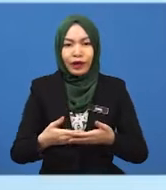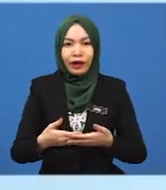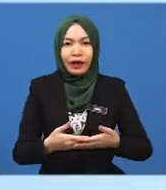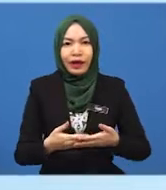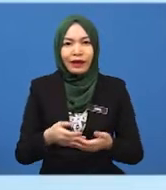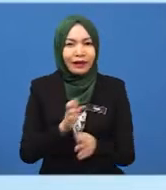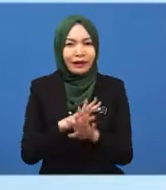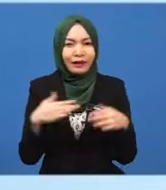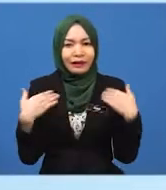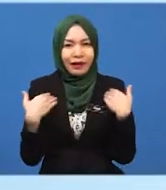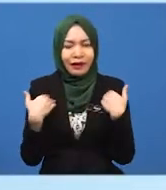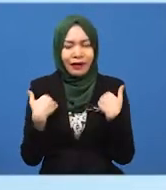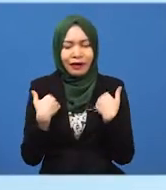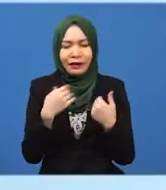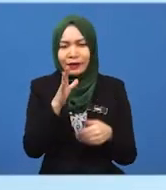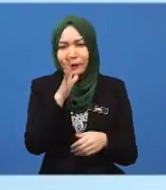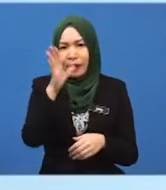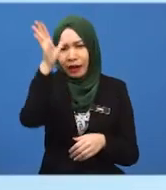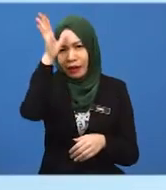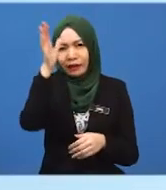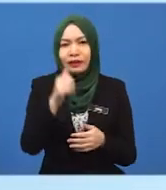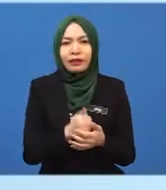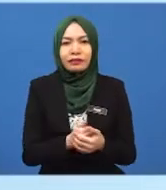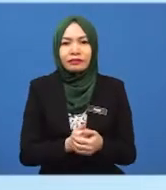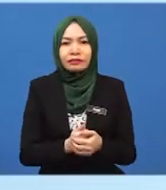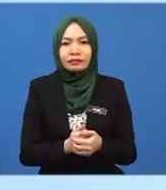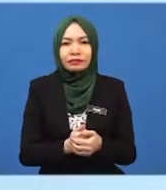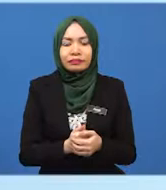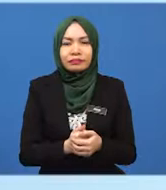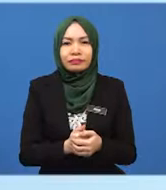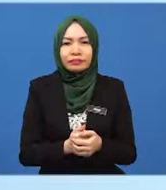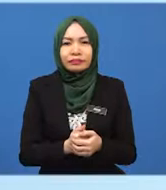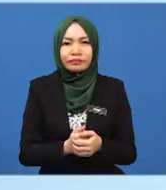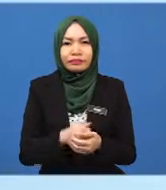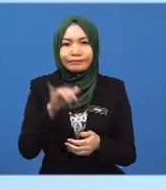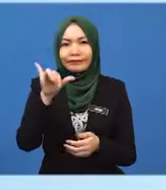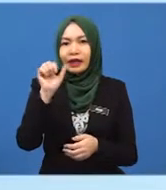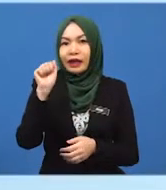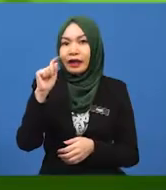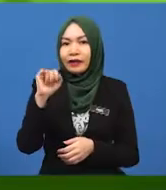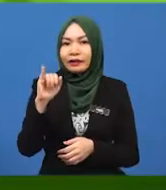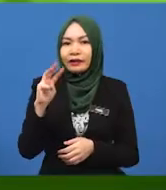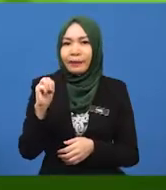Wang sumbangan ini adalah untuk anak-anak yatim.